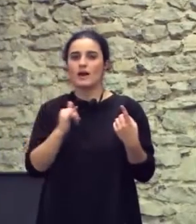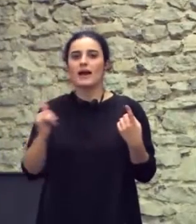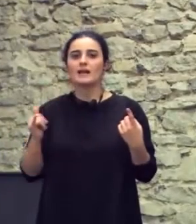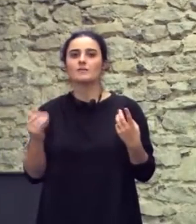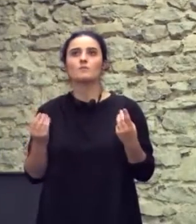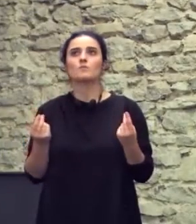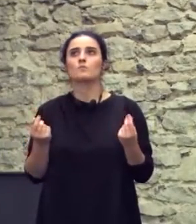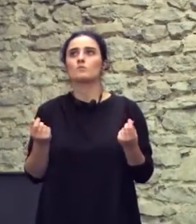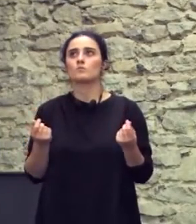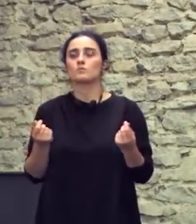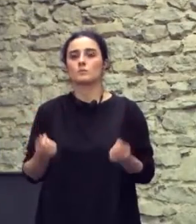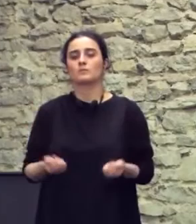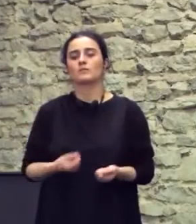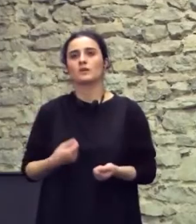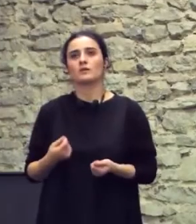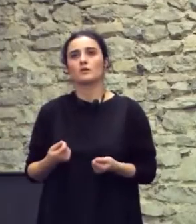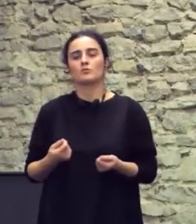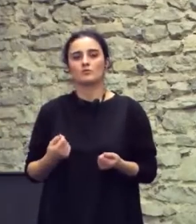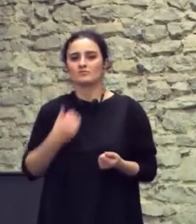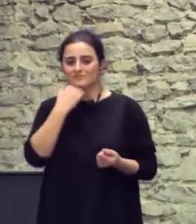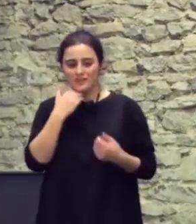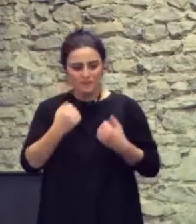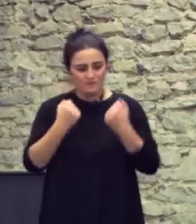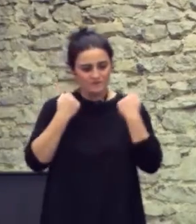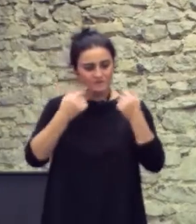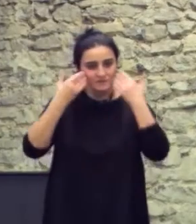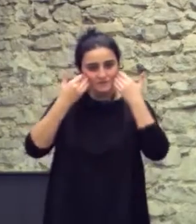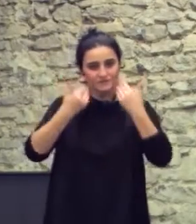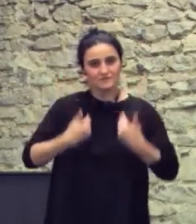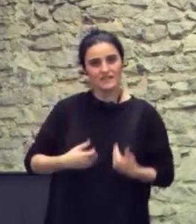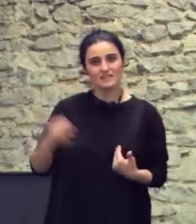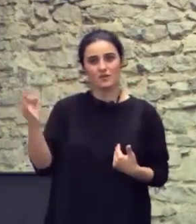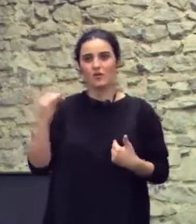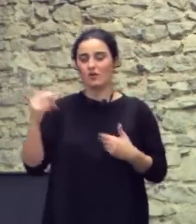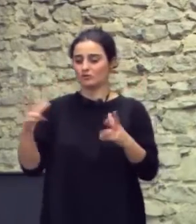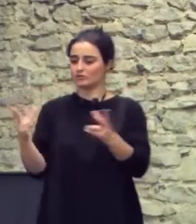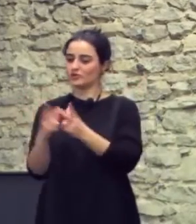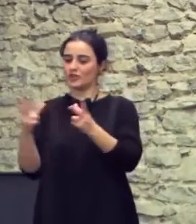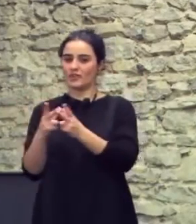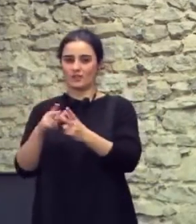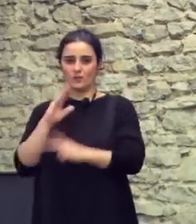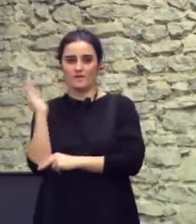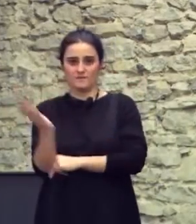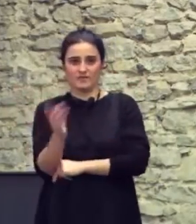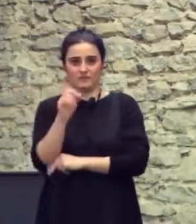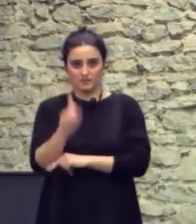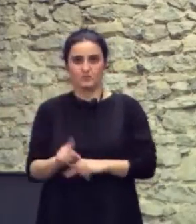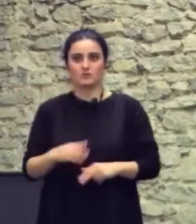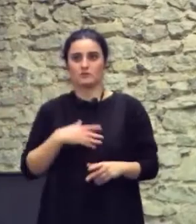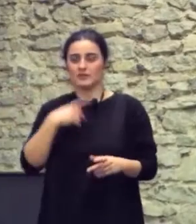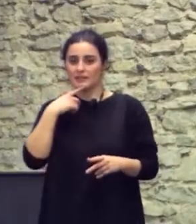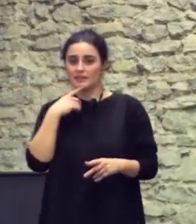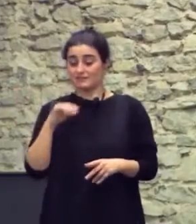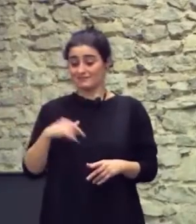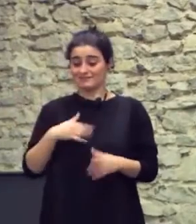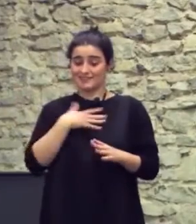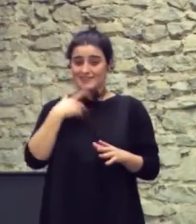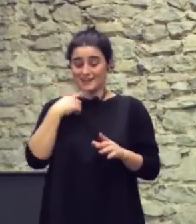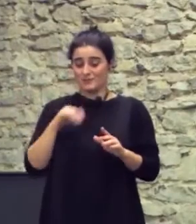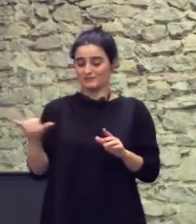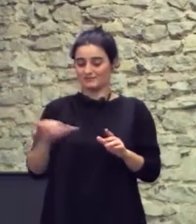badagoela indar fisiko edo sozialaren desoreka bat. Horrek desberdintzen omen du